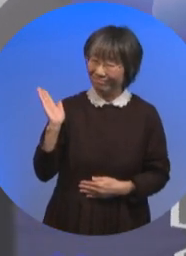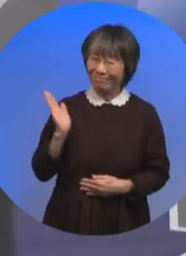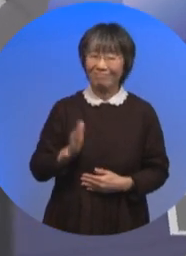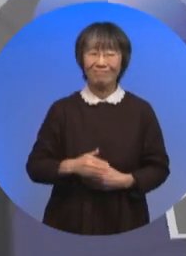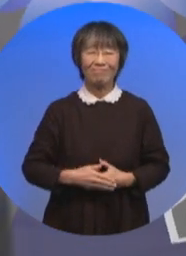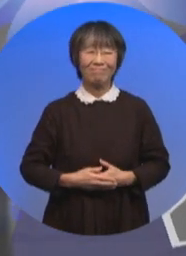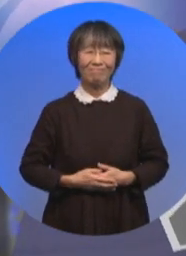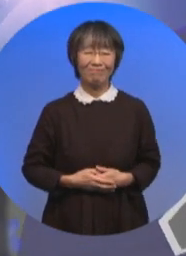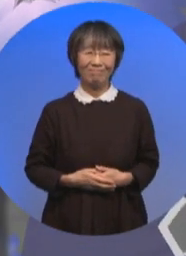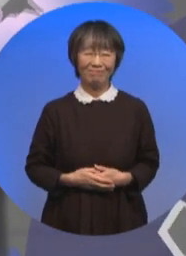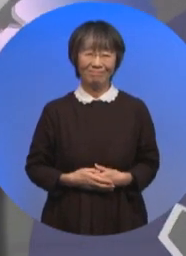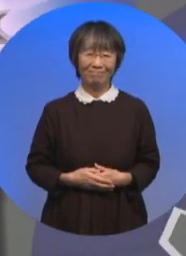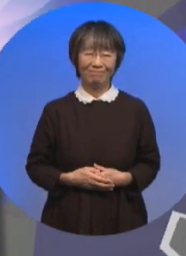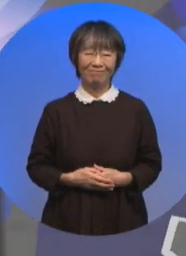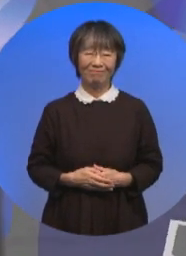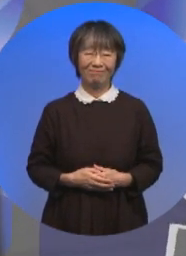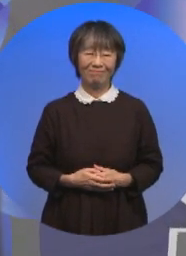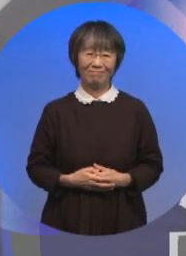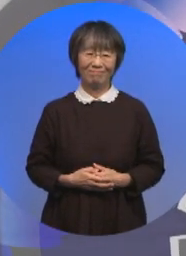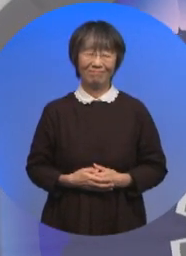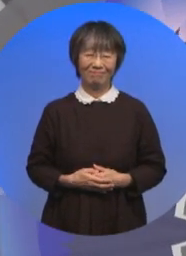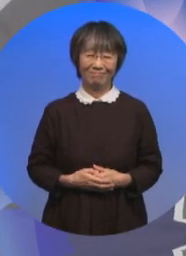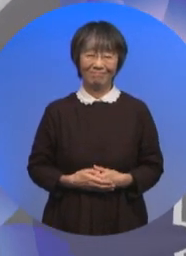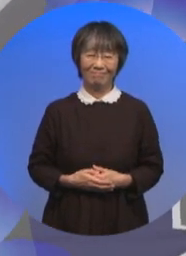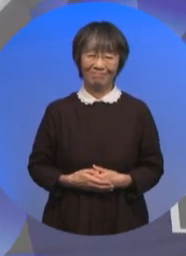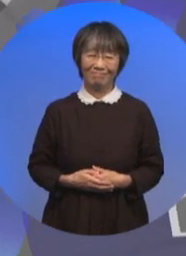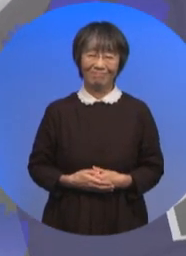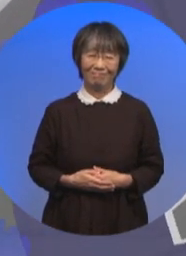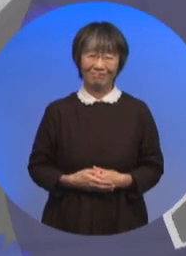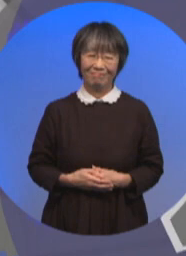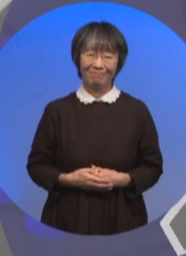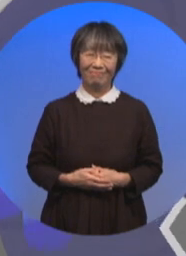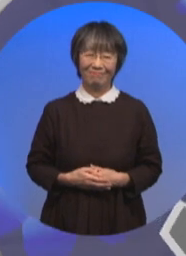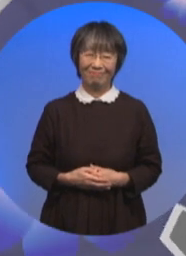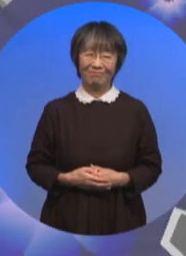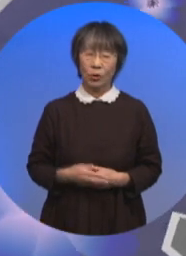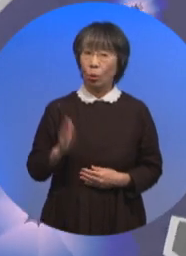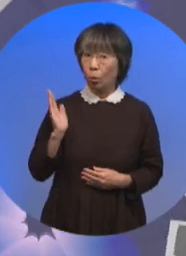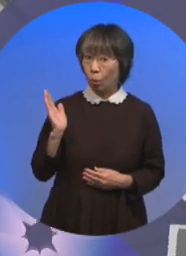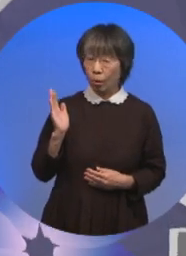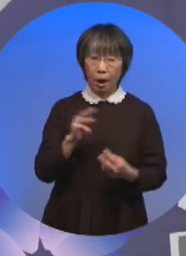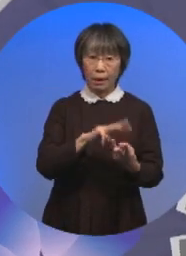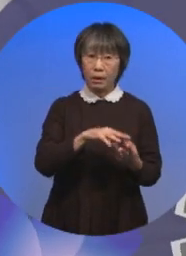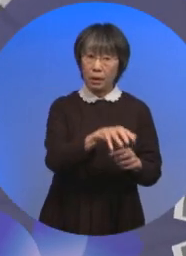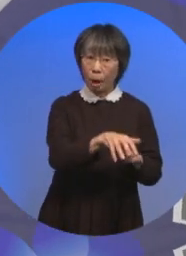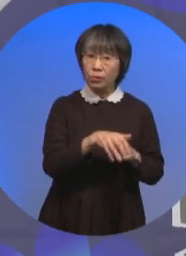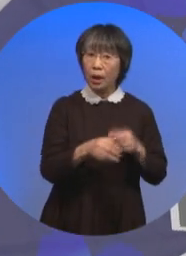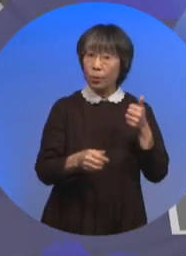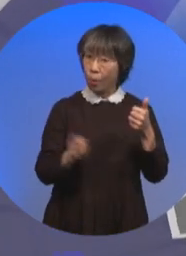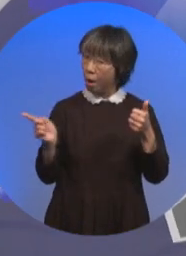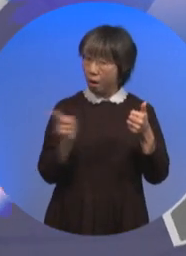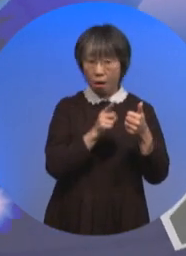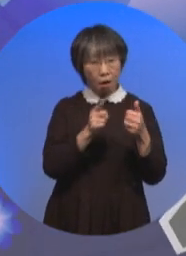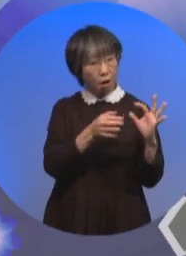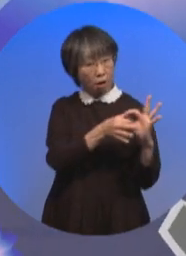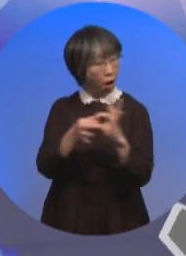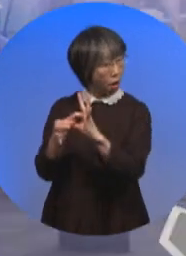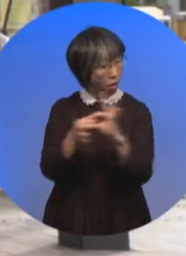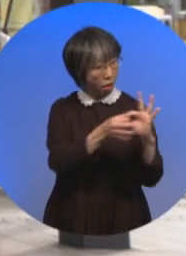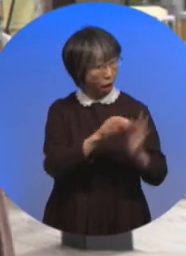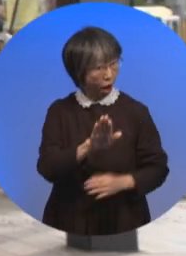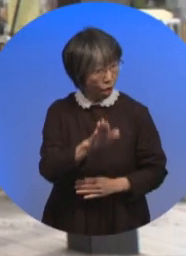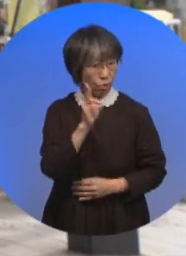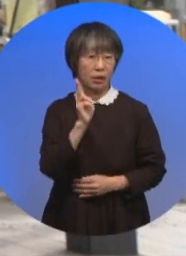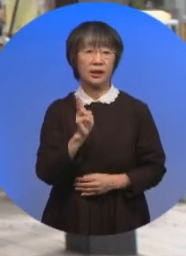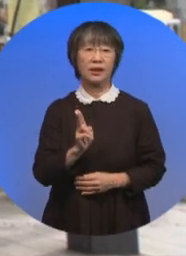登場したのは吹田駅前 PR 大使原木船ちゃん。何やら田村とは深い関係があるというのですが。